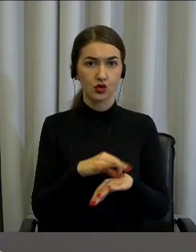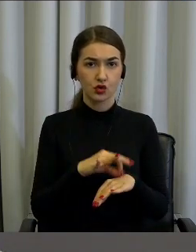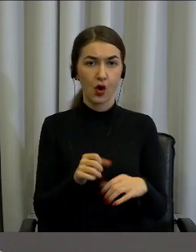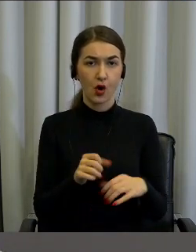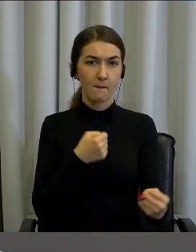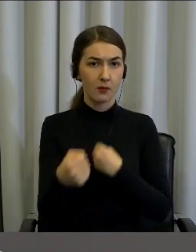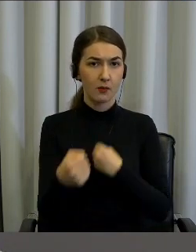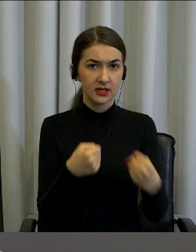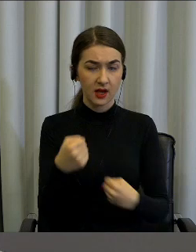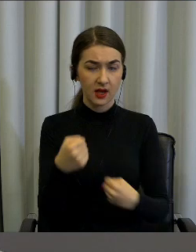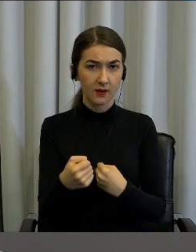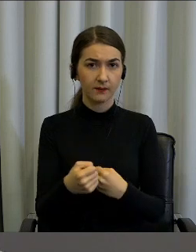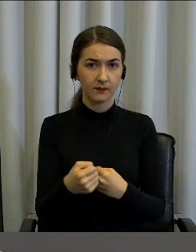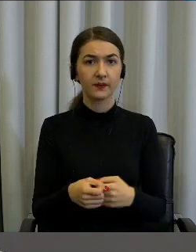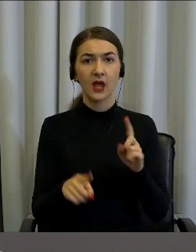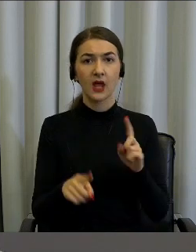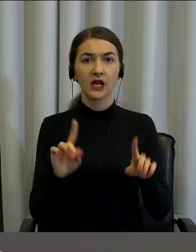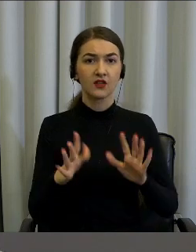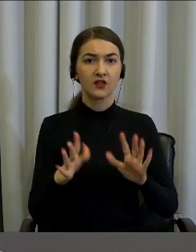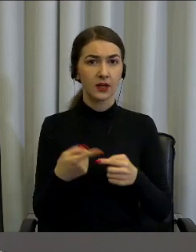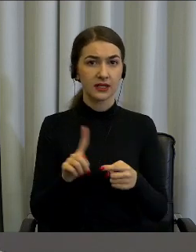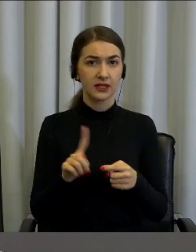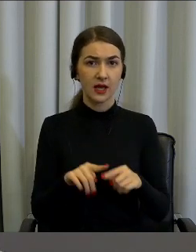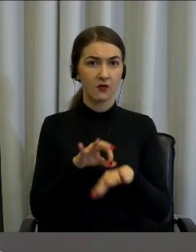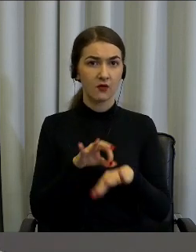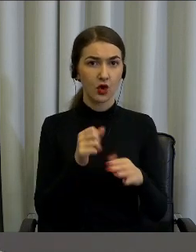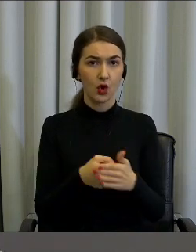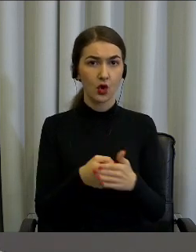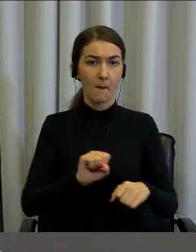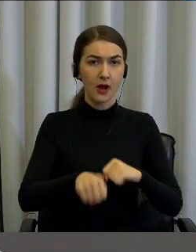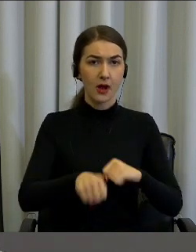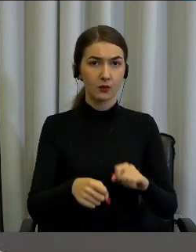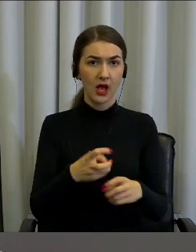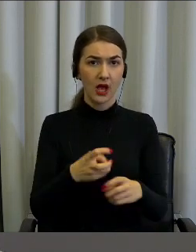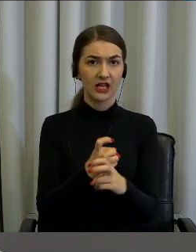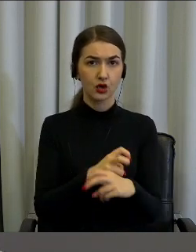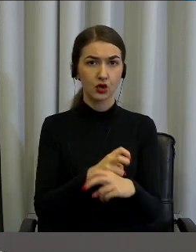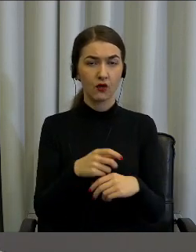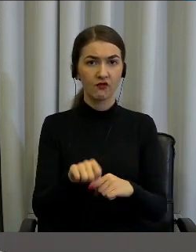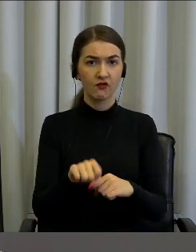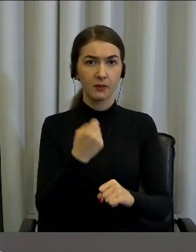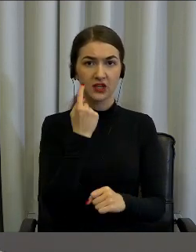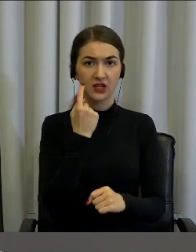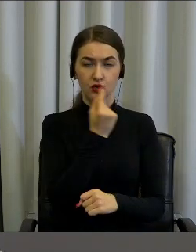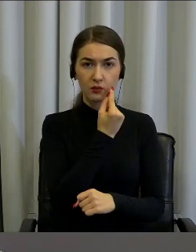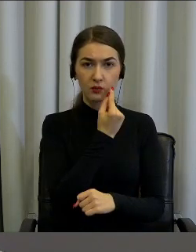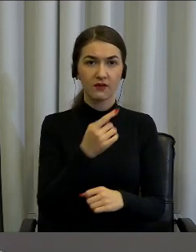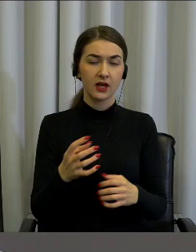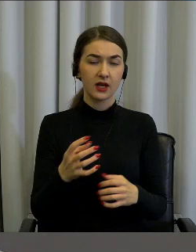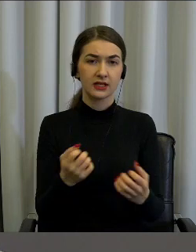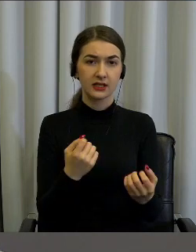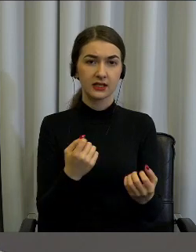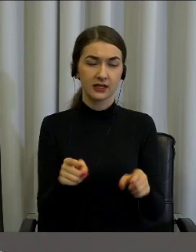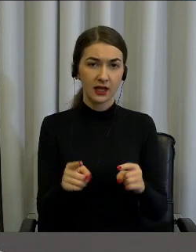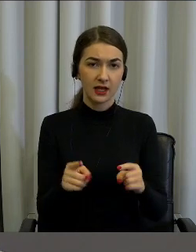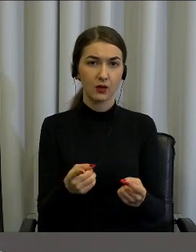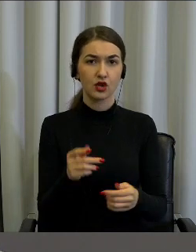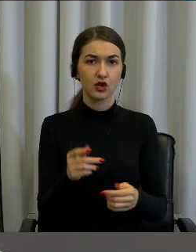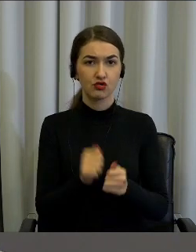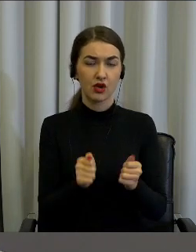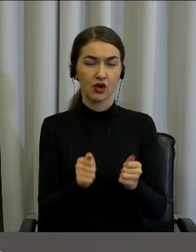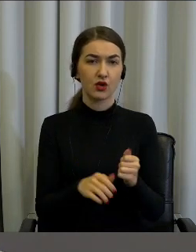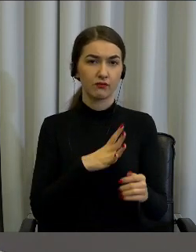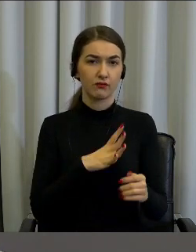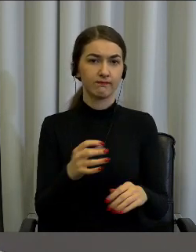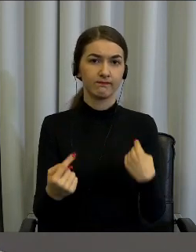побиття в деяких випадках це призводило до переломів кісток вибитих зубів затримання часто піддавались катуванню в